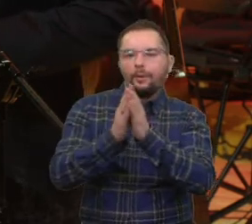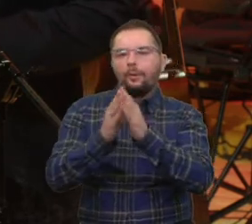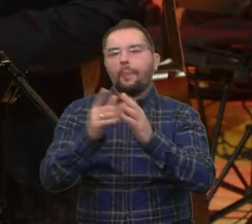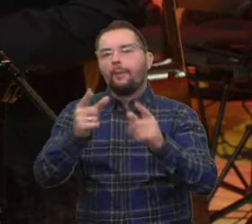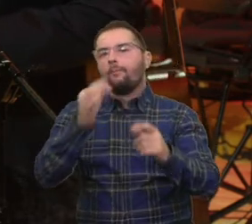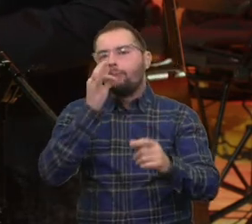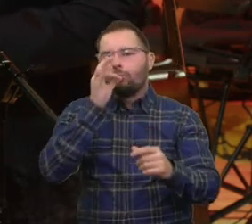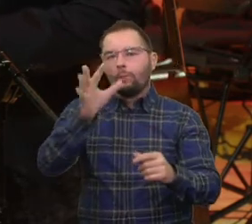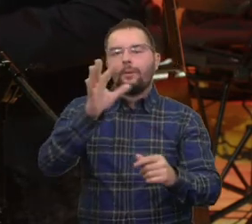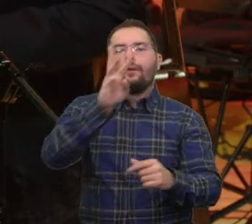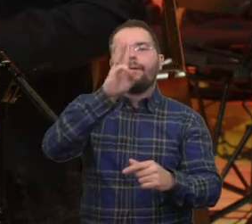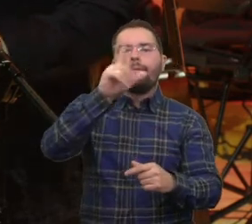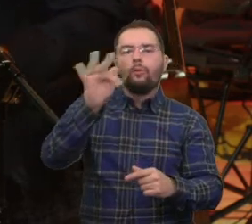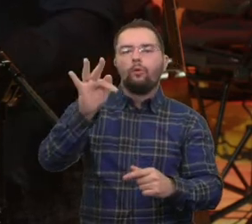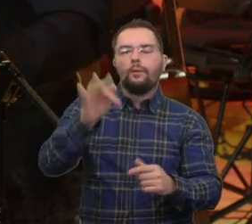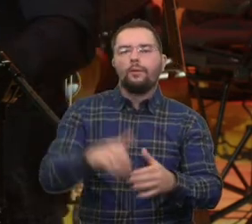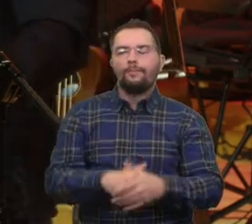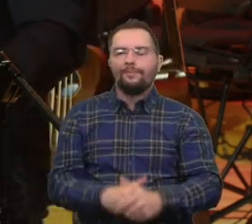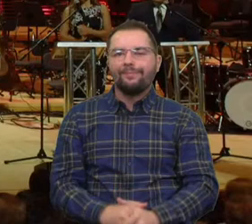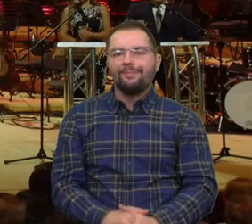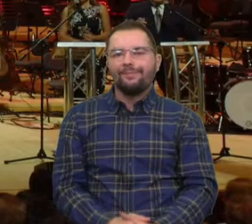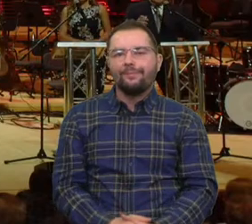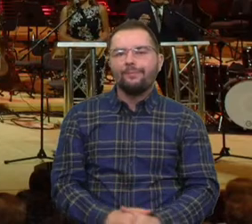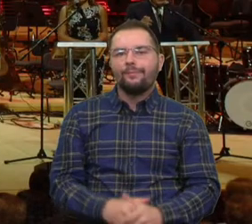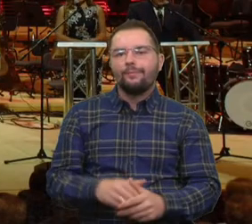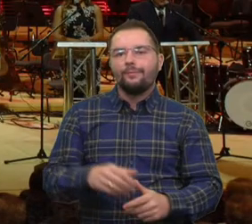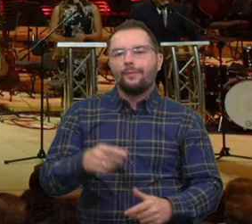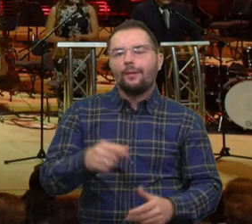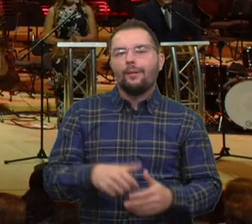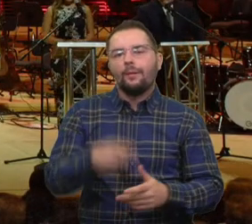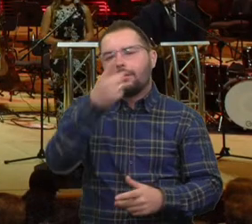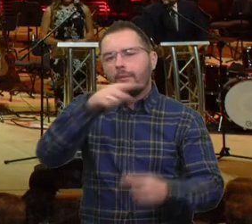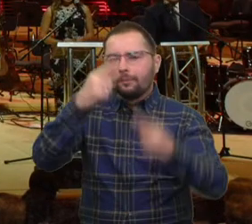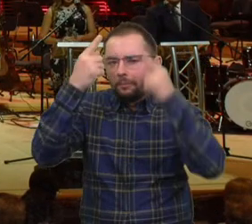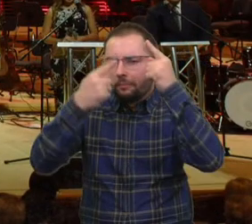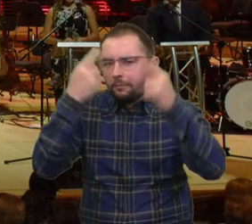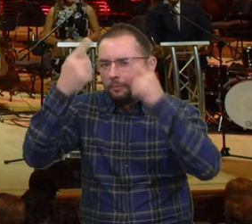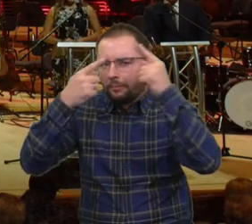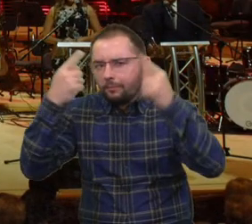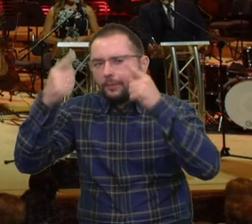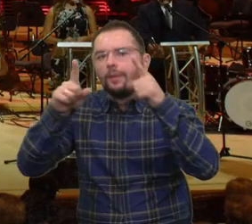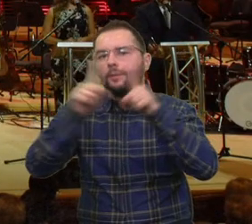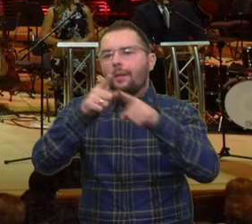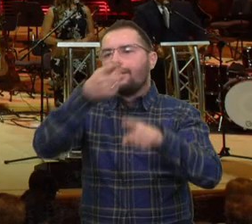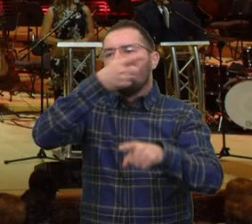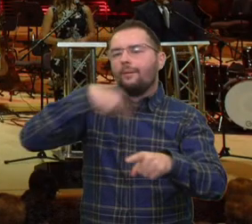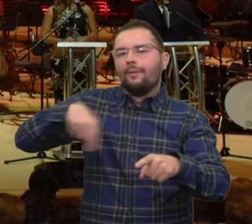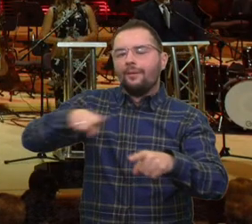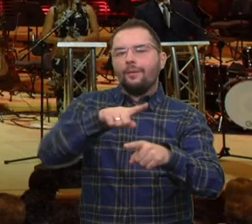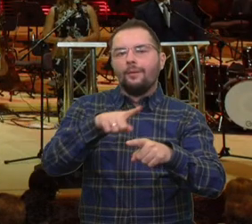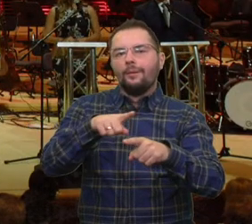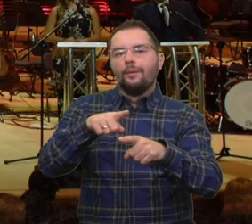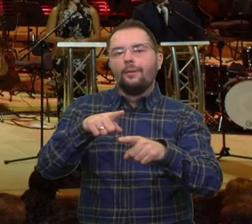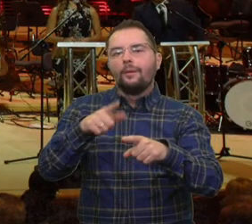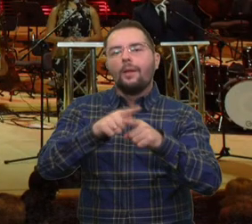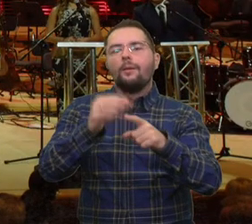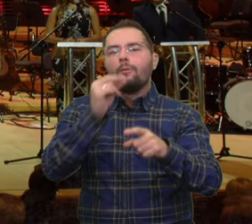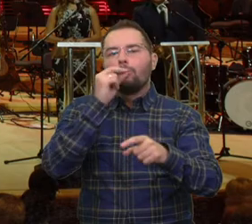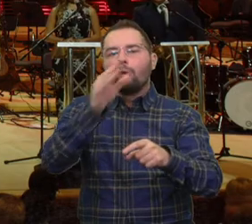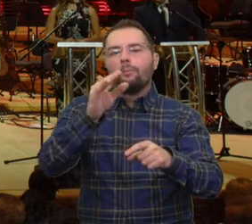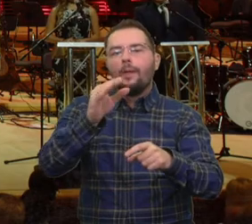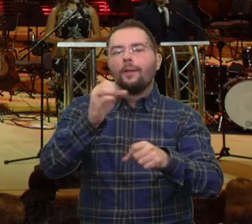Super wójtowie. Jak się państwo z całą pewnością domyślają, są w naszym gronie także super